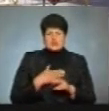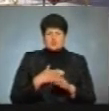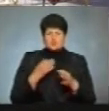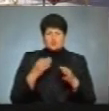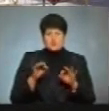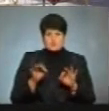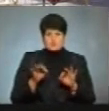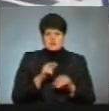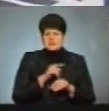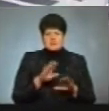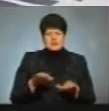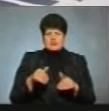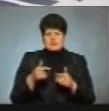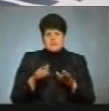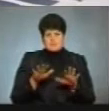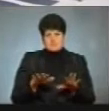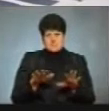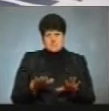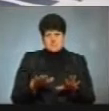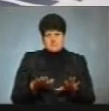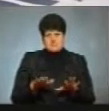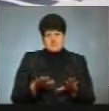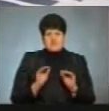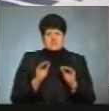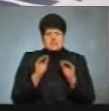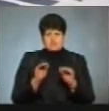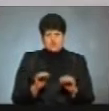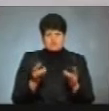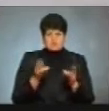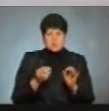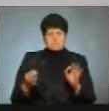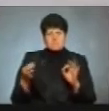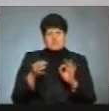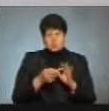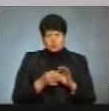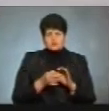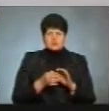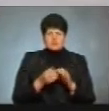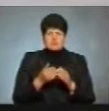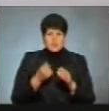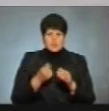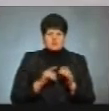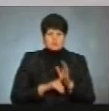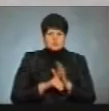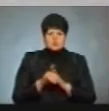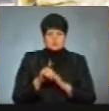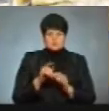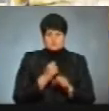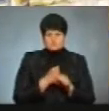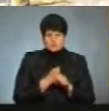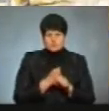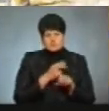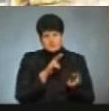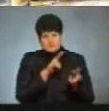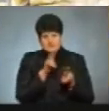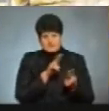нашого дозволу їм не давали місця на встановлення, треба було підключення перед пуском їх в експлуатації,